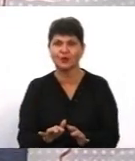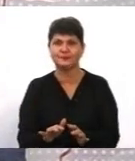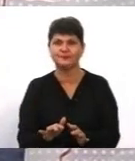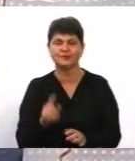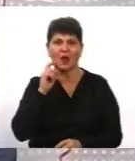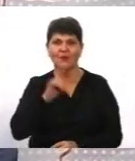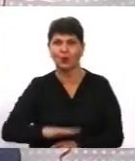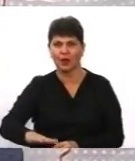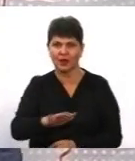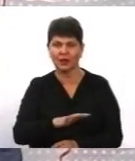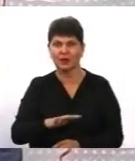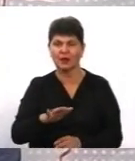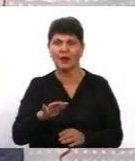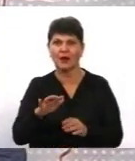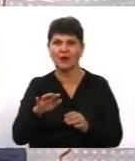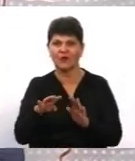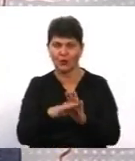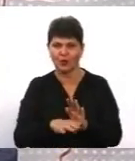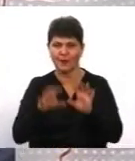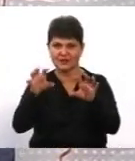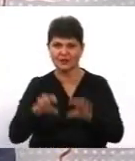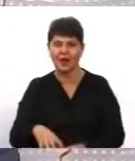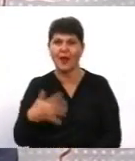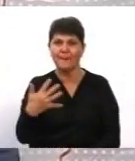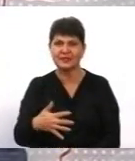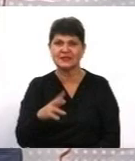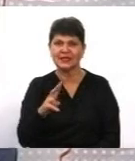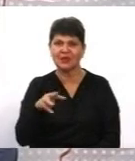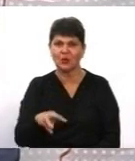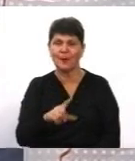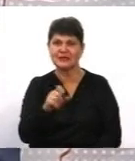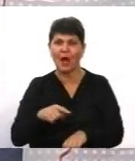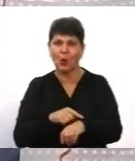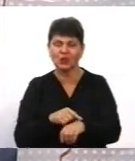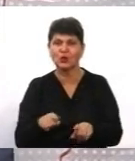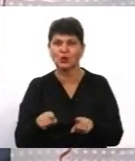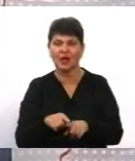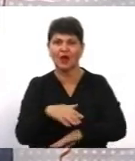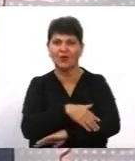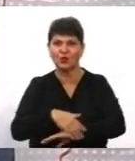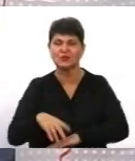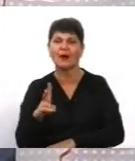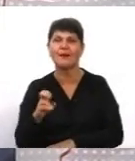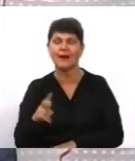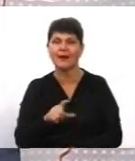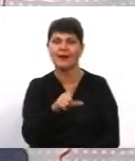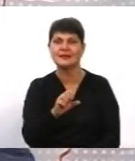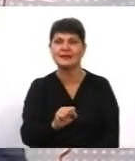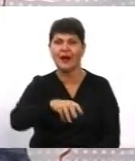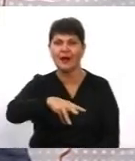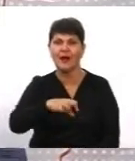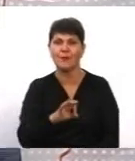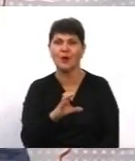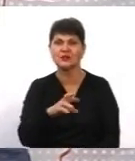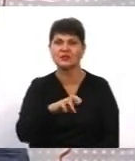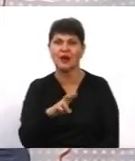Україні в рамках законодавства 50 км за годину. От на таких вулицях, як Замостянська, де є в рівних